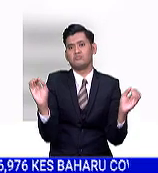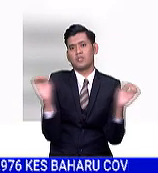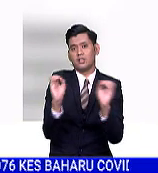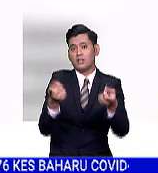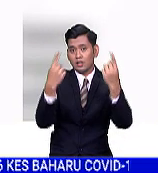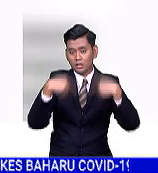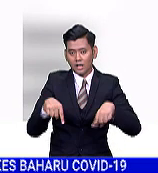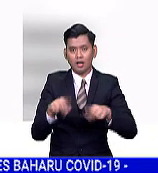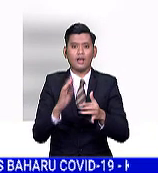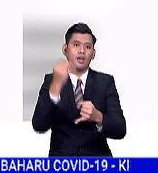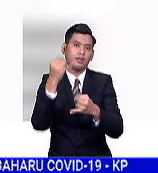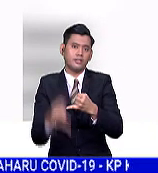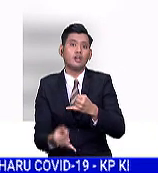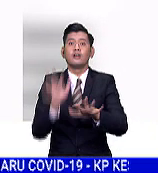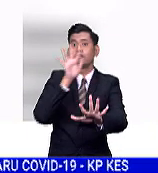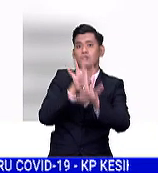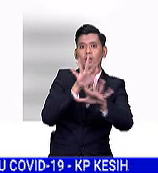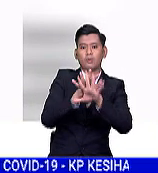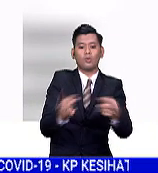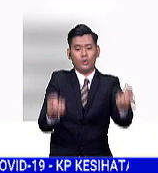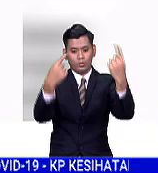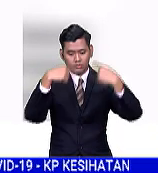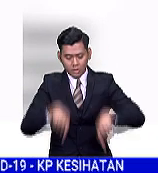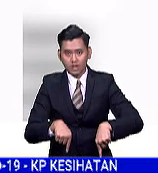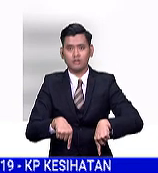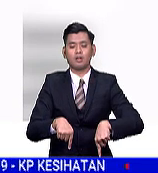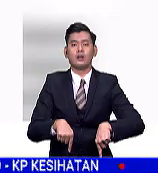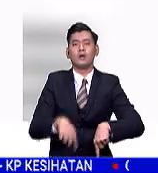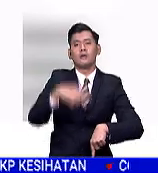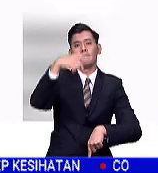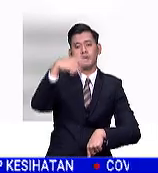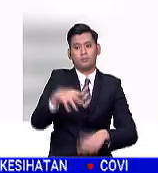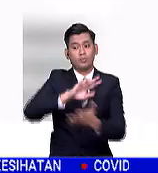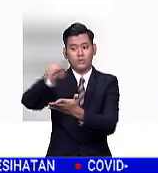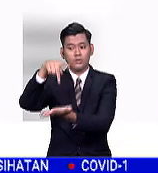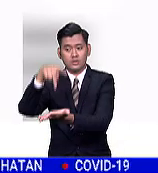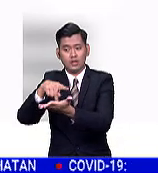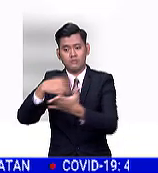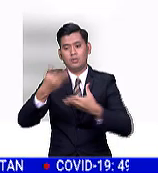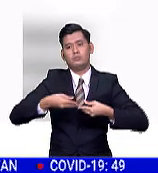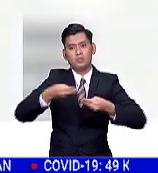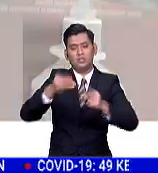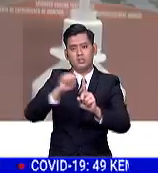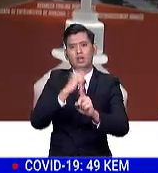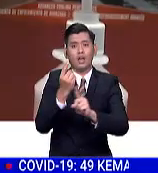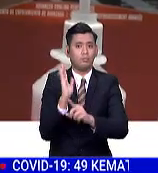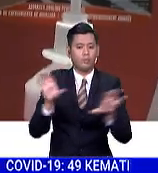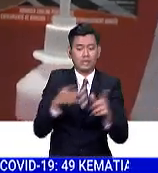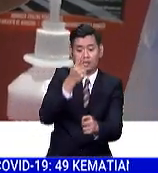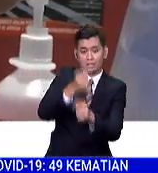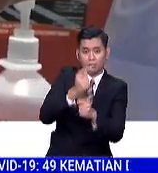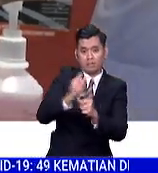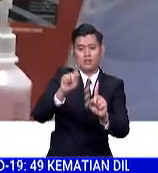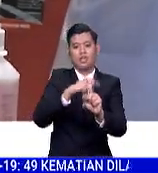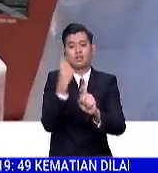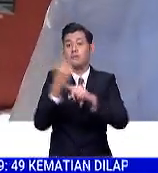masing-masing sehingga mengakibatkan kesesakan. Sementara pihak pengurusan PPV menyelesaikan pemberian tarikh janji temu baru. Sehubungan